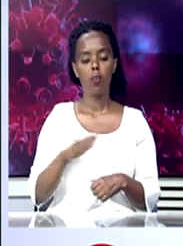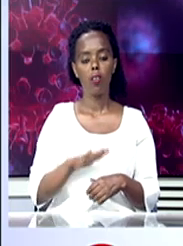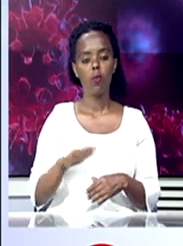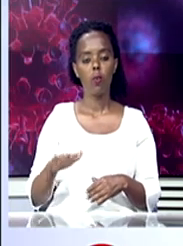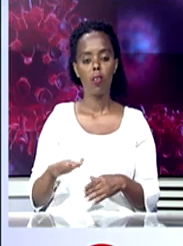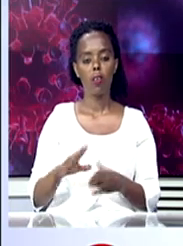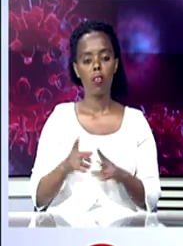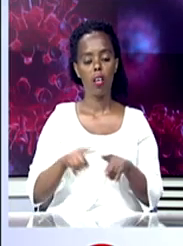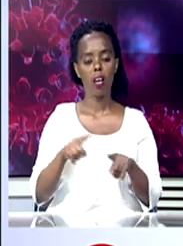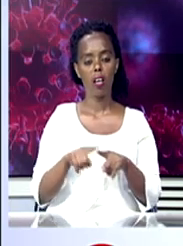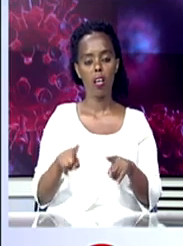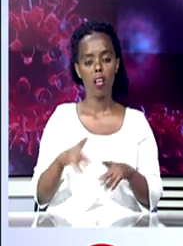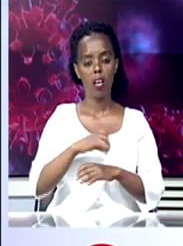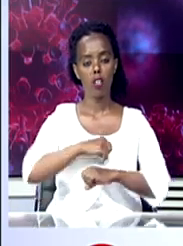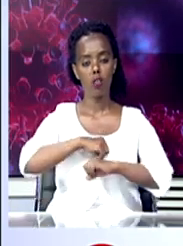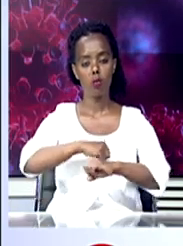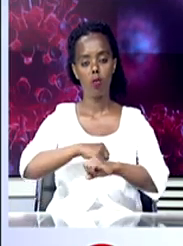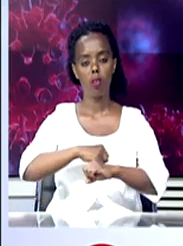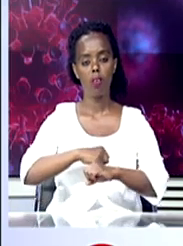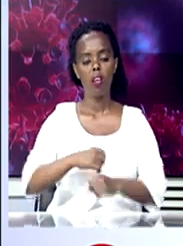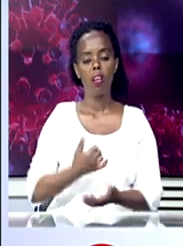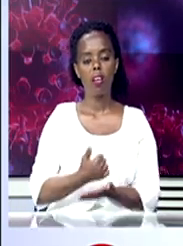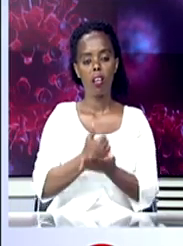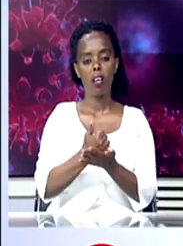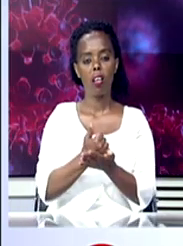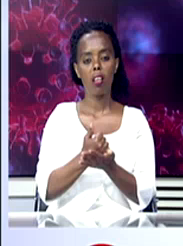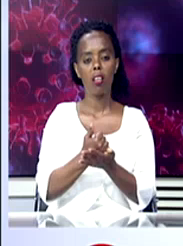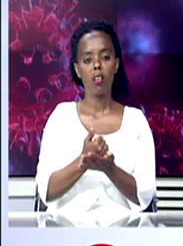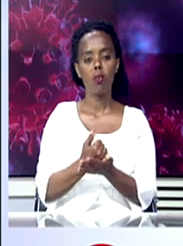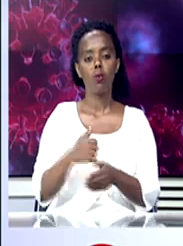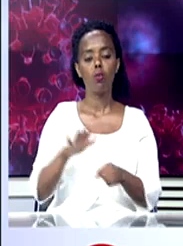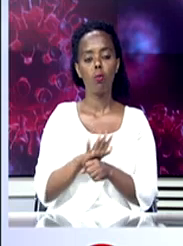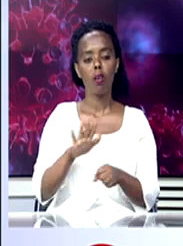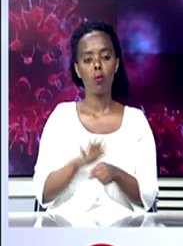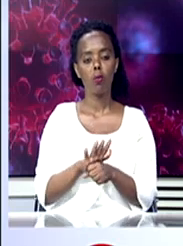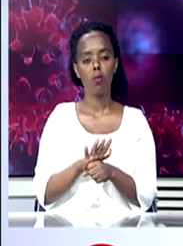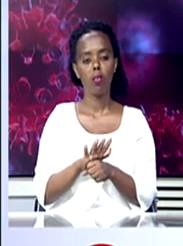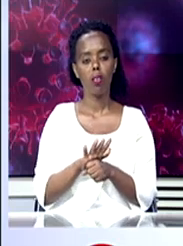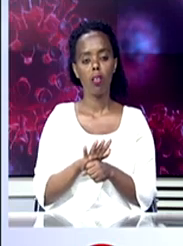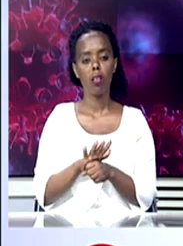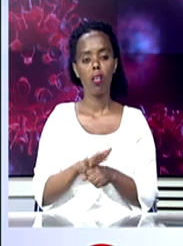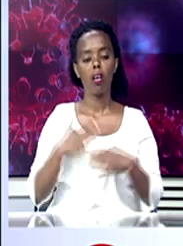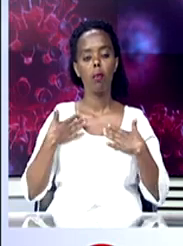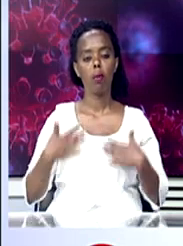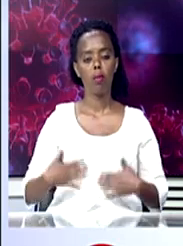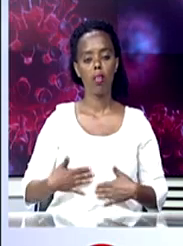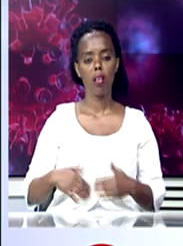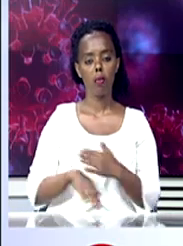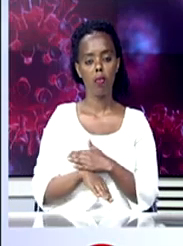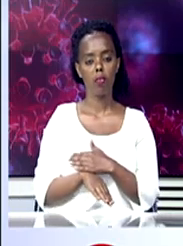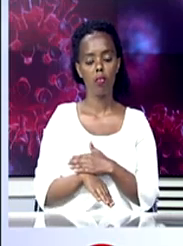wantoonni garaa garaa dhibee kana ittisuudhaaf gargaaran guutummaan guutuutti qaama miidhamaan